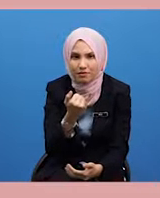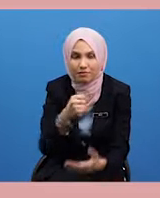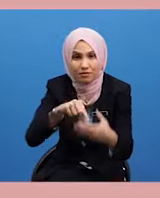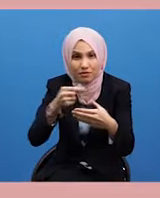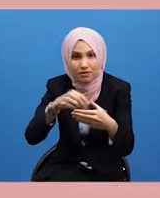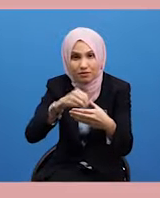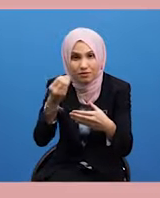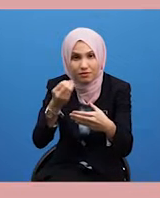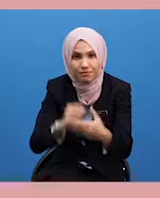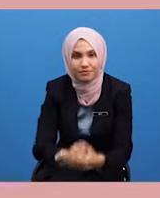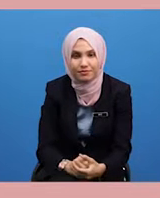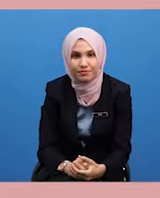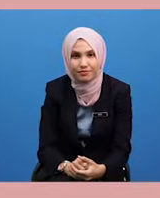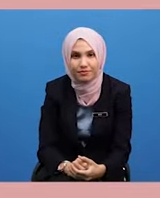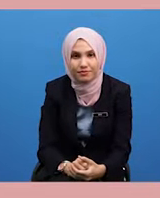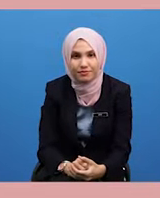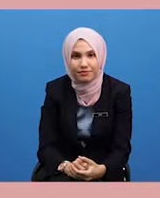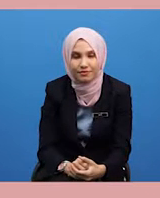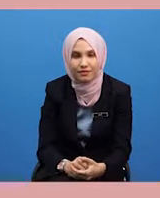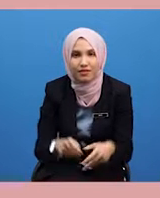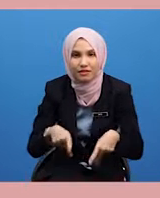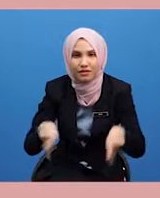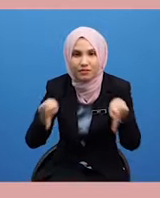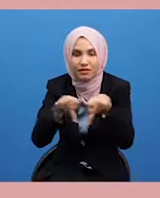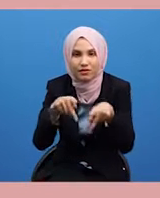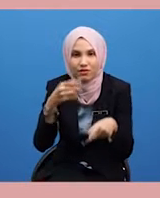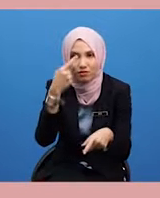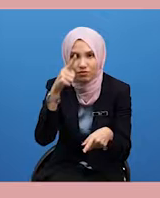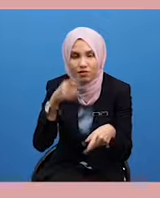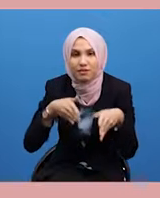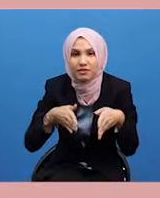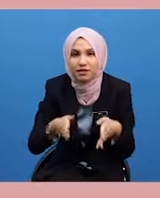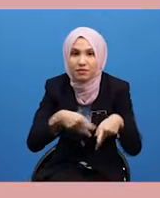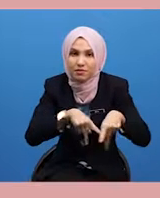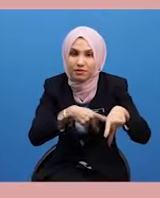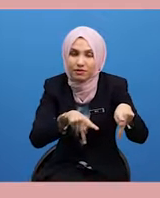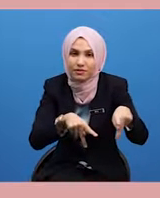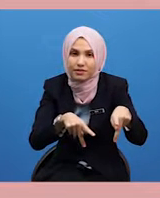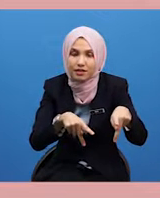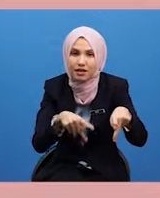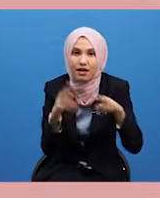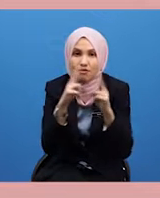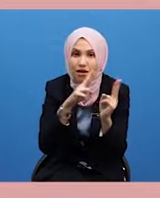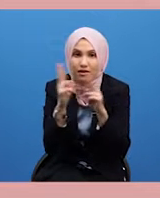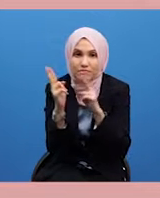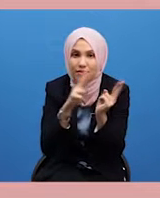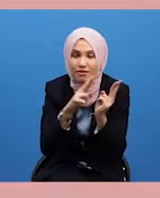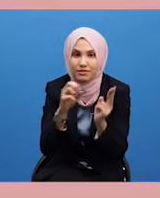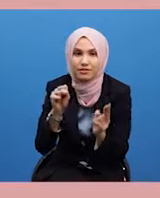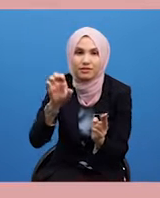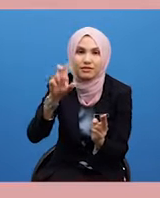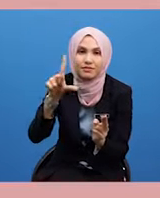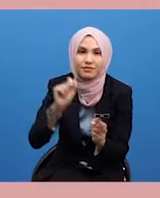oksigen? Gas oksigen ini diperlukan untuk menjalani proses respirasi sel.